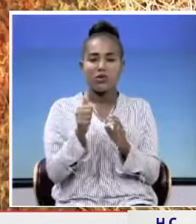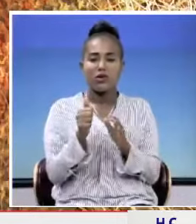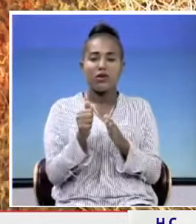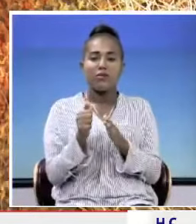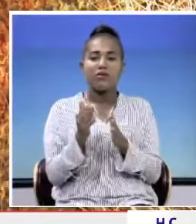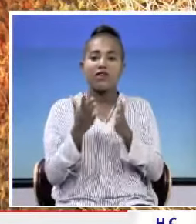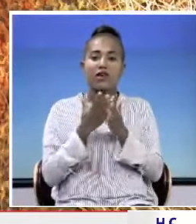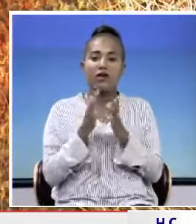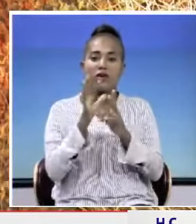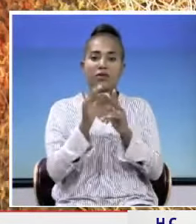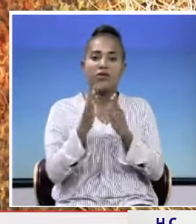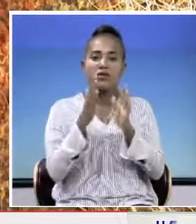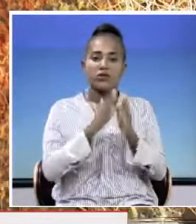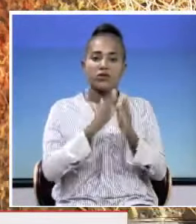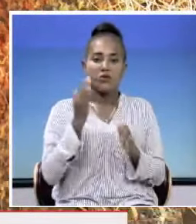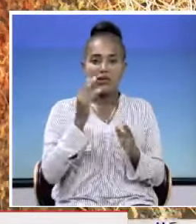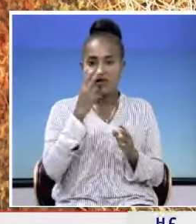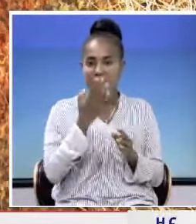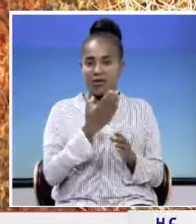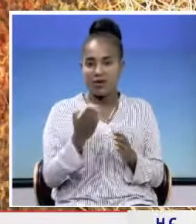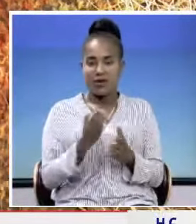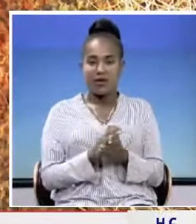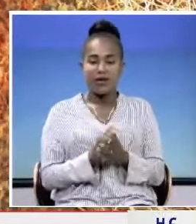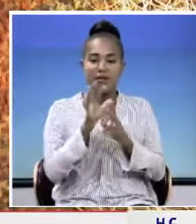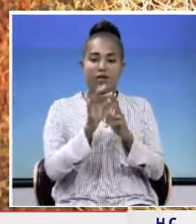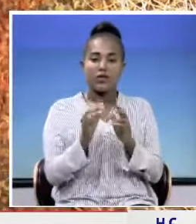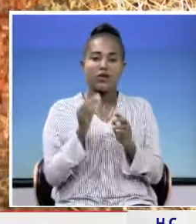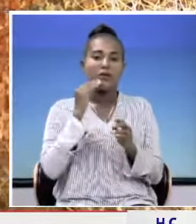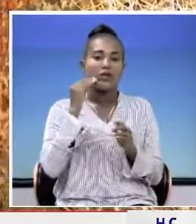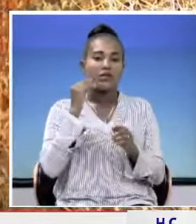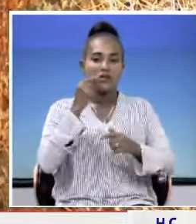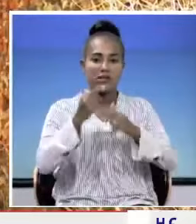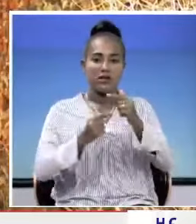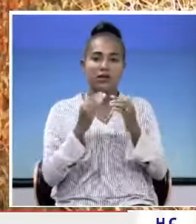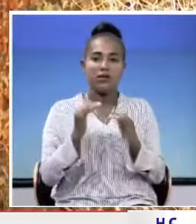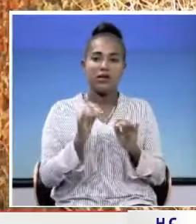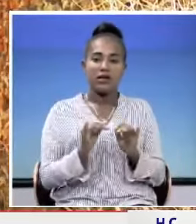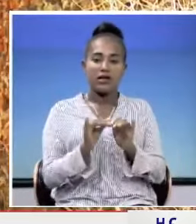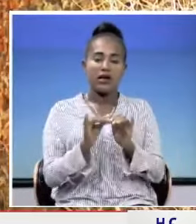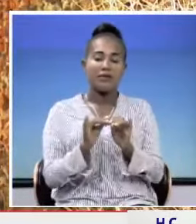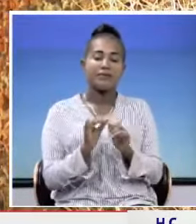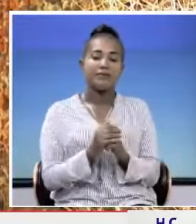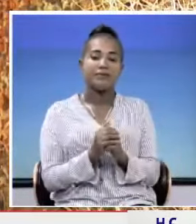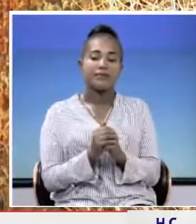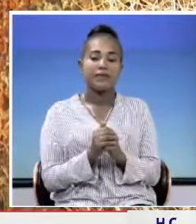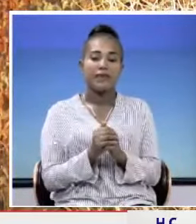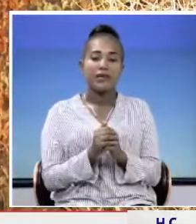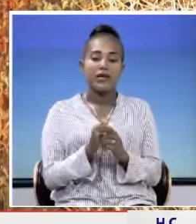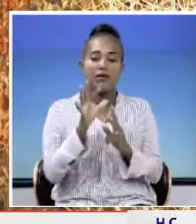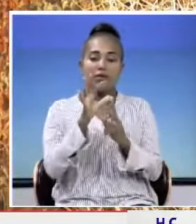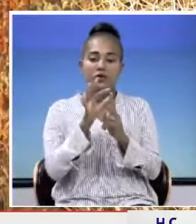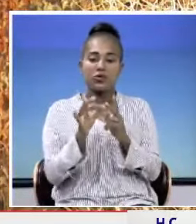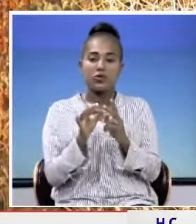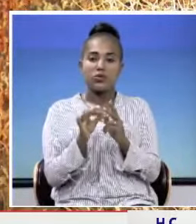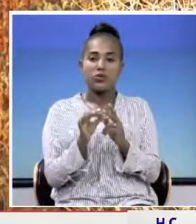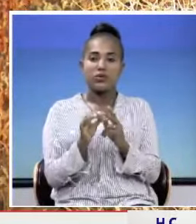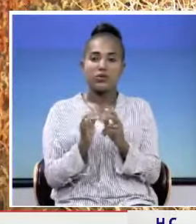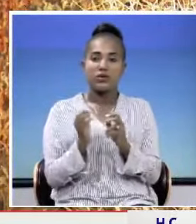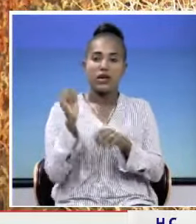ሰው ለመምረጥ ዝግጁ ነው ነበር ያየሁት ነገር። መርጠን ወደ ቤታችን ሄደናል። አሁንም ለቀጣይም ይበጩ ያጠቃውን